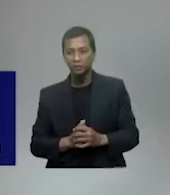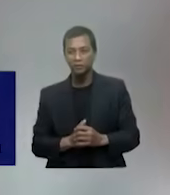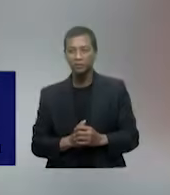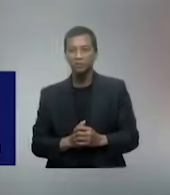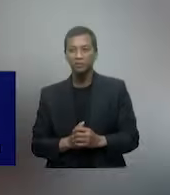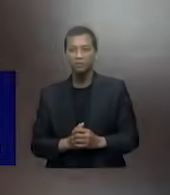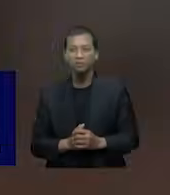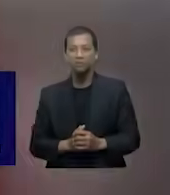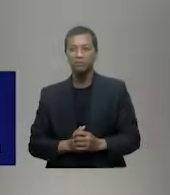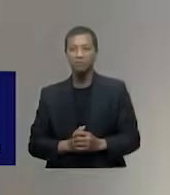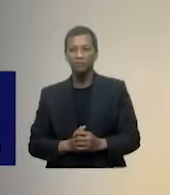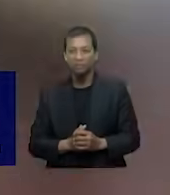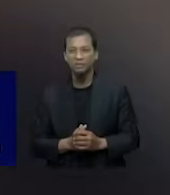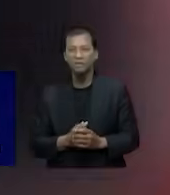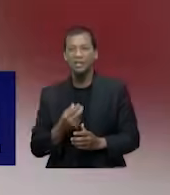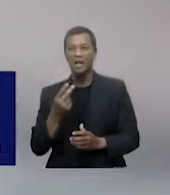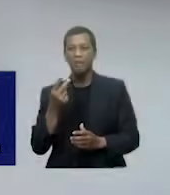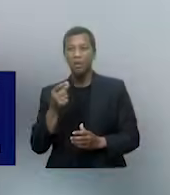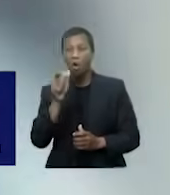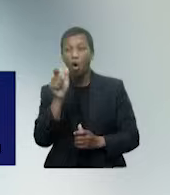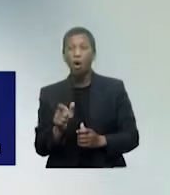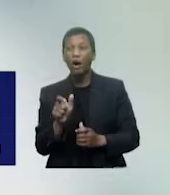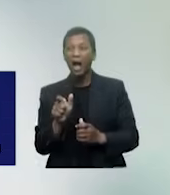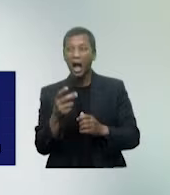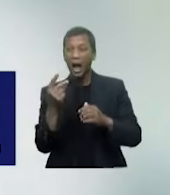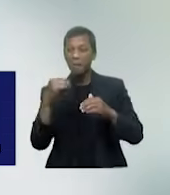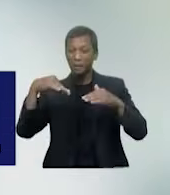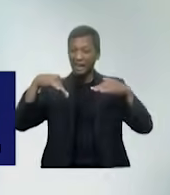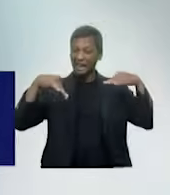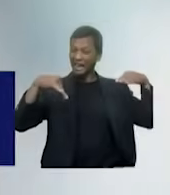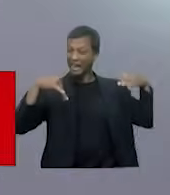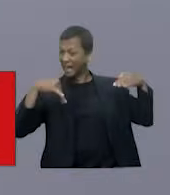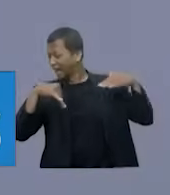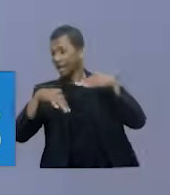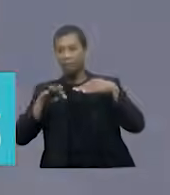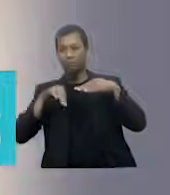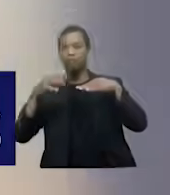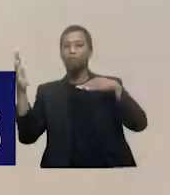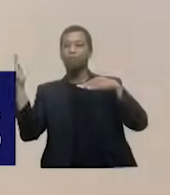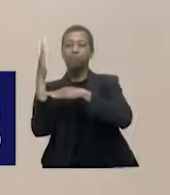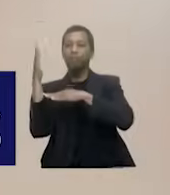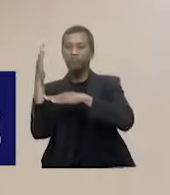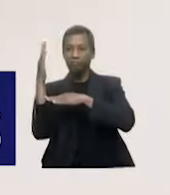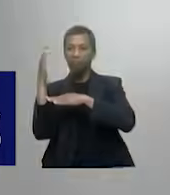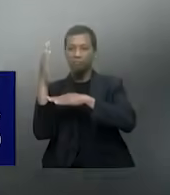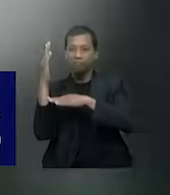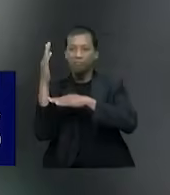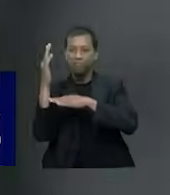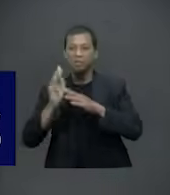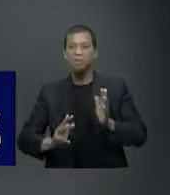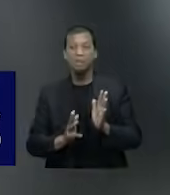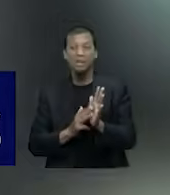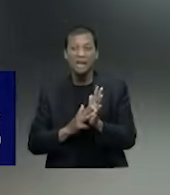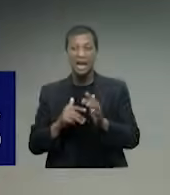mengejutkan, nyaris menabrak pengunjung mall. Usai kejadian, pihak penyelenggara dan keluarga sang bocah telah menyelesaikan permasalahan ini